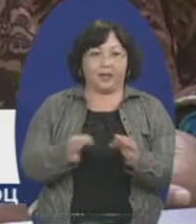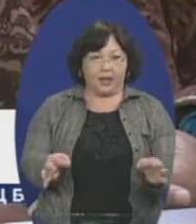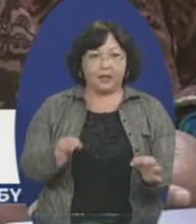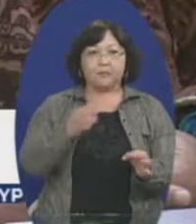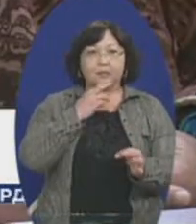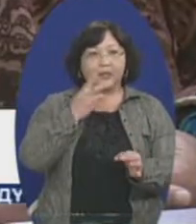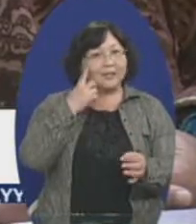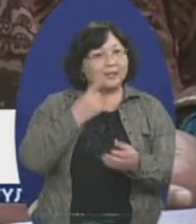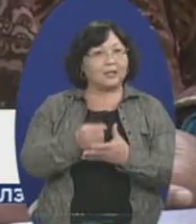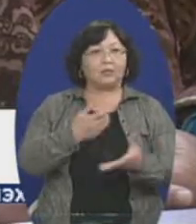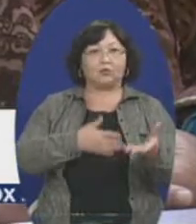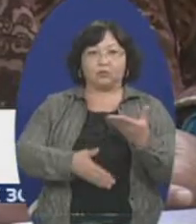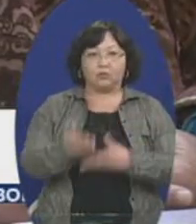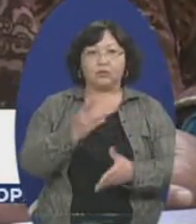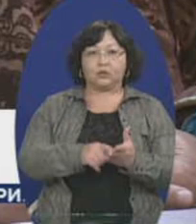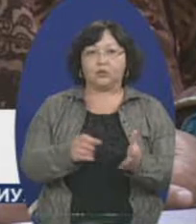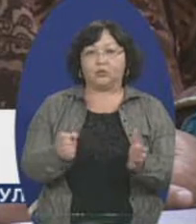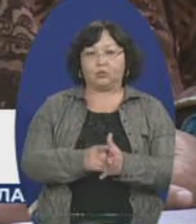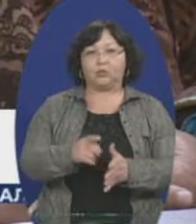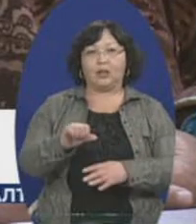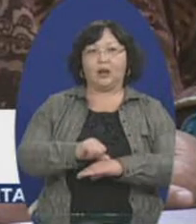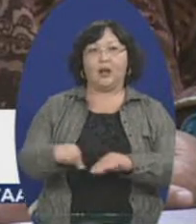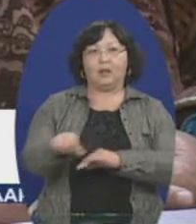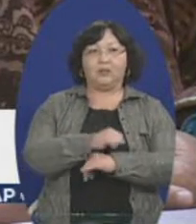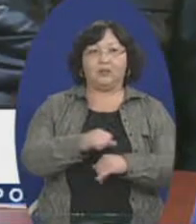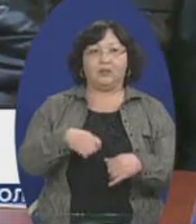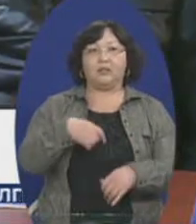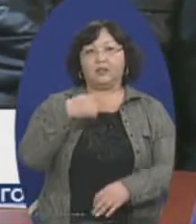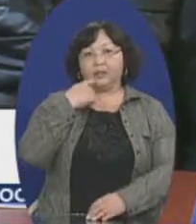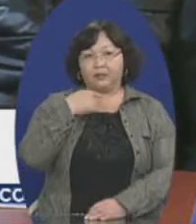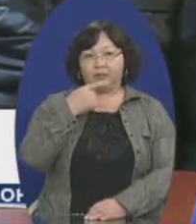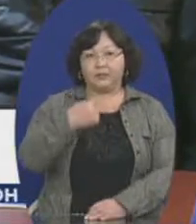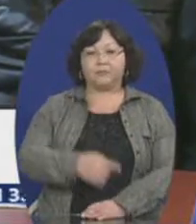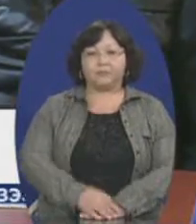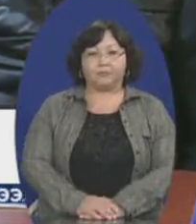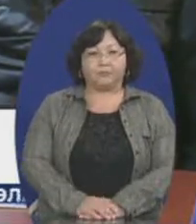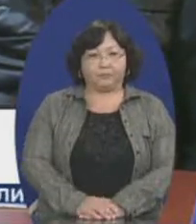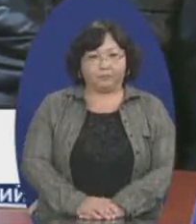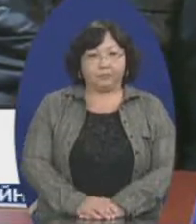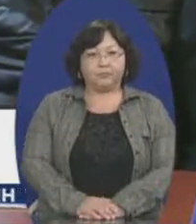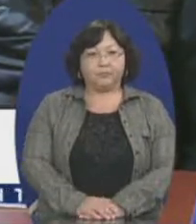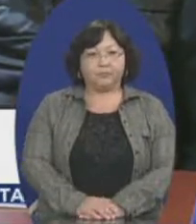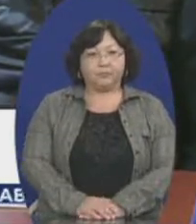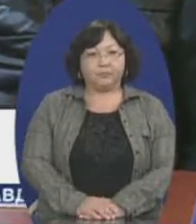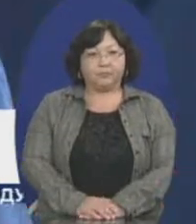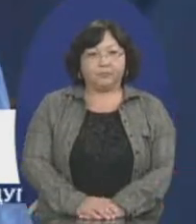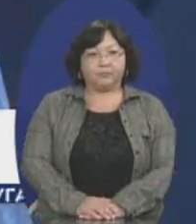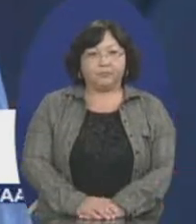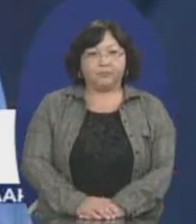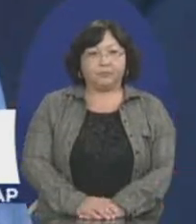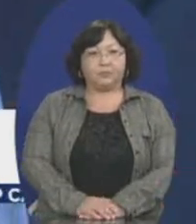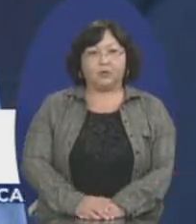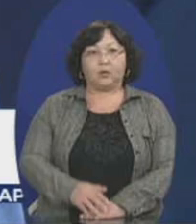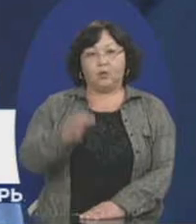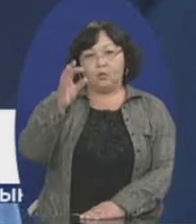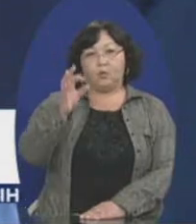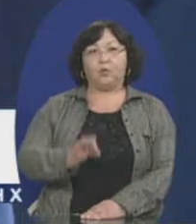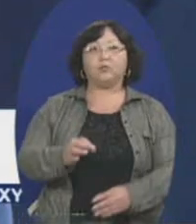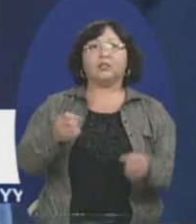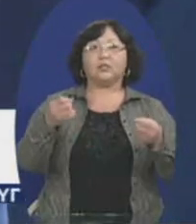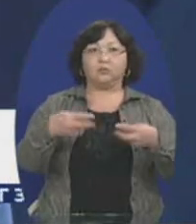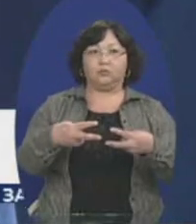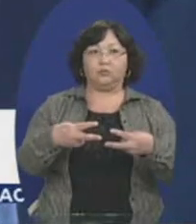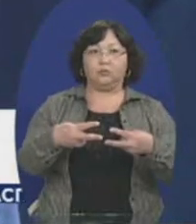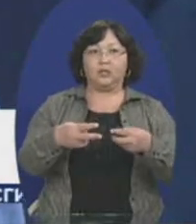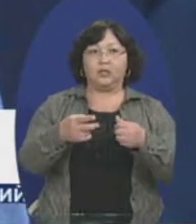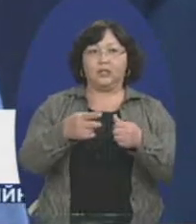санал солилцох нь чухал гэдгийг Архангай аймгийн иргэд төрийн албан хаагчдын төлөөлөл илэрхийлж байсан юм а. Хувь тэнцвэрлэх буюу те